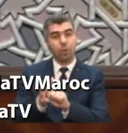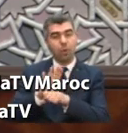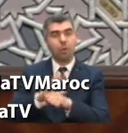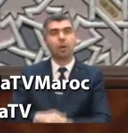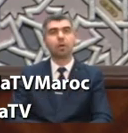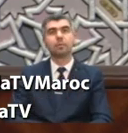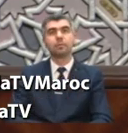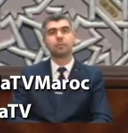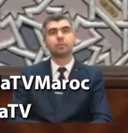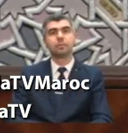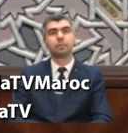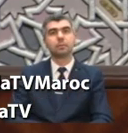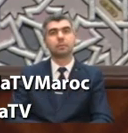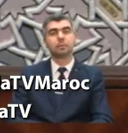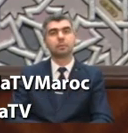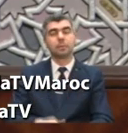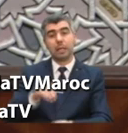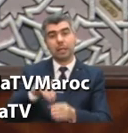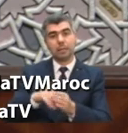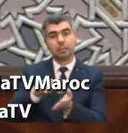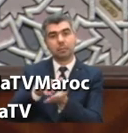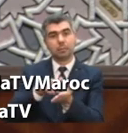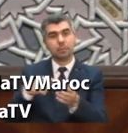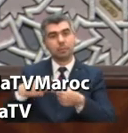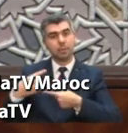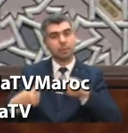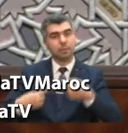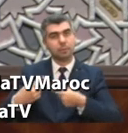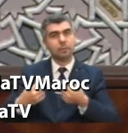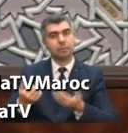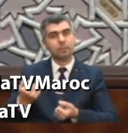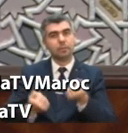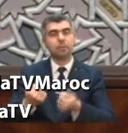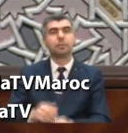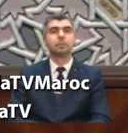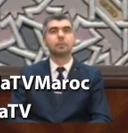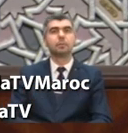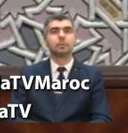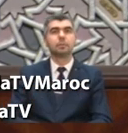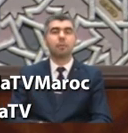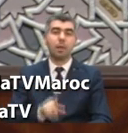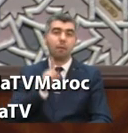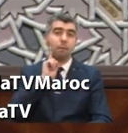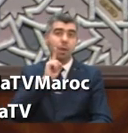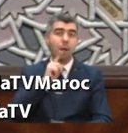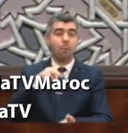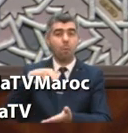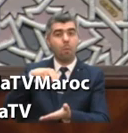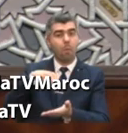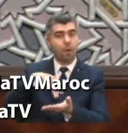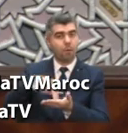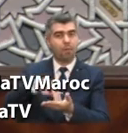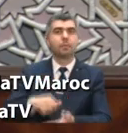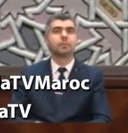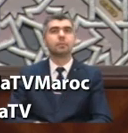19 لفريق الأصالة والمعاصرة. تفضلوا السيدة النائبة المحترمة بعد